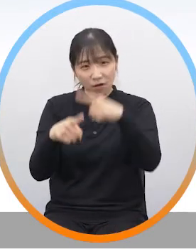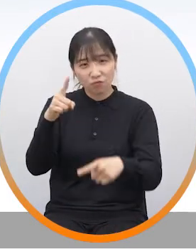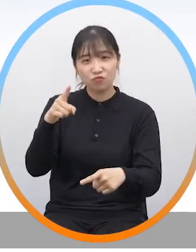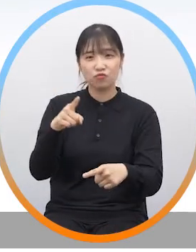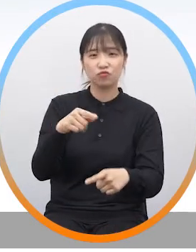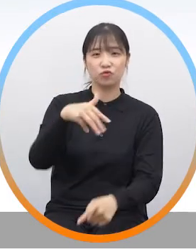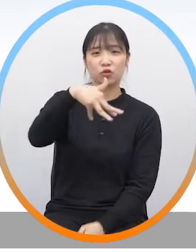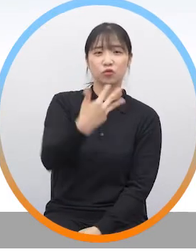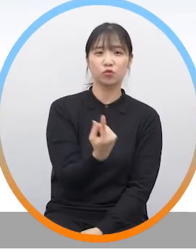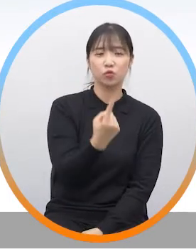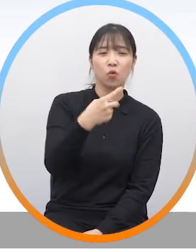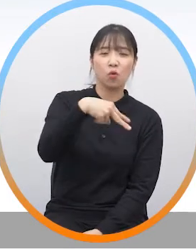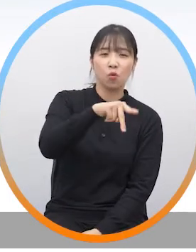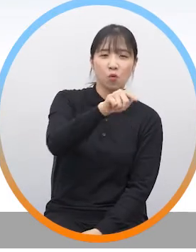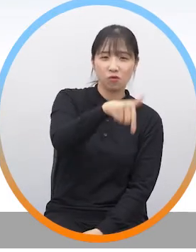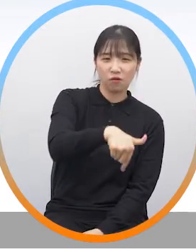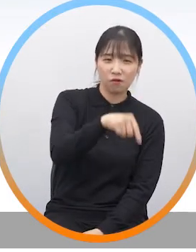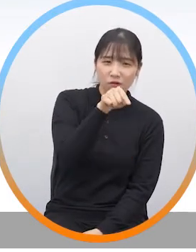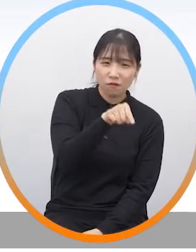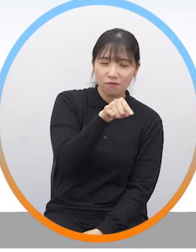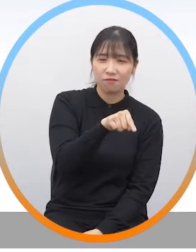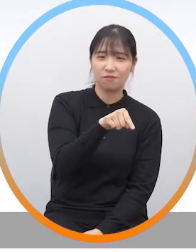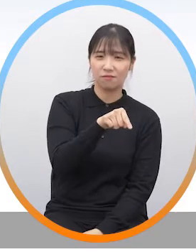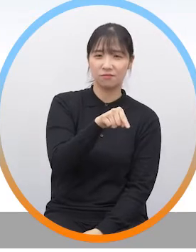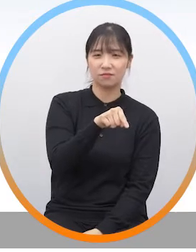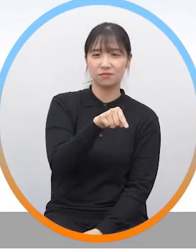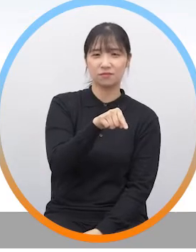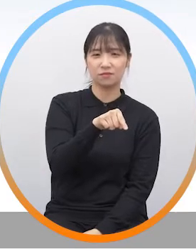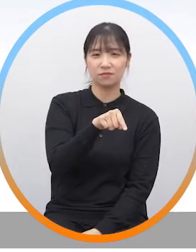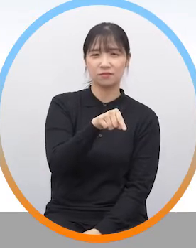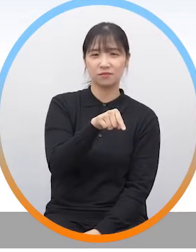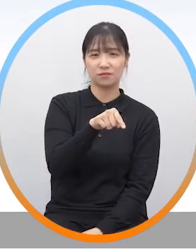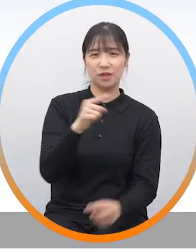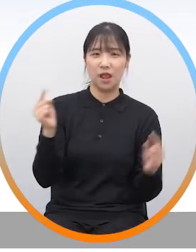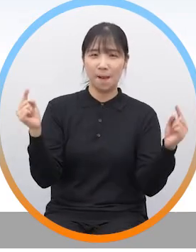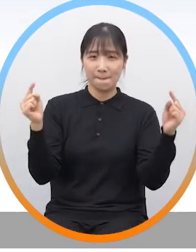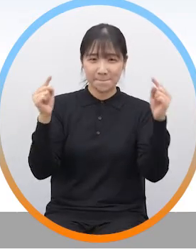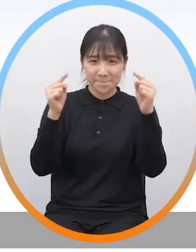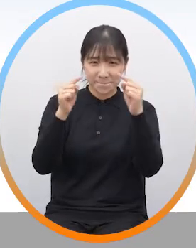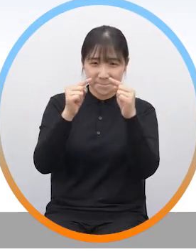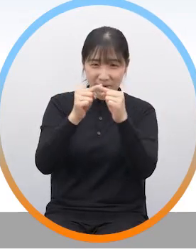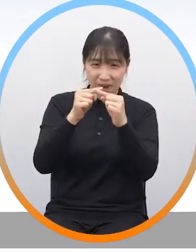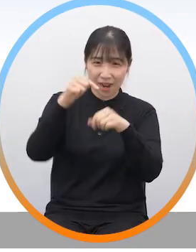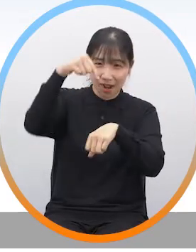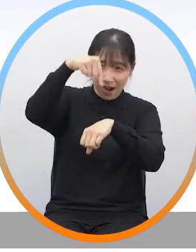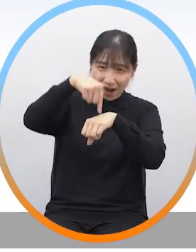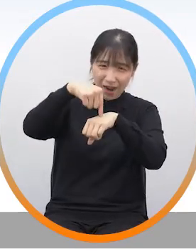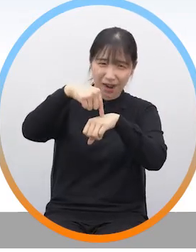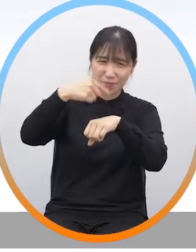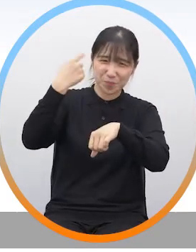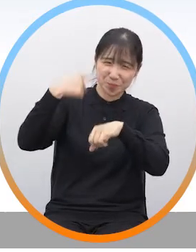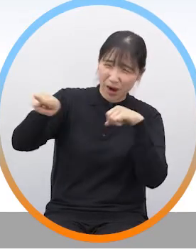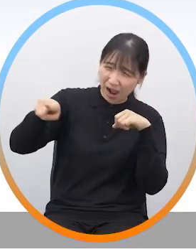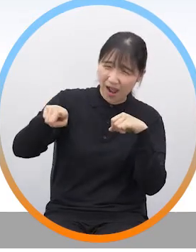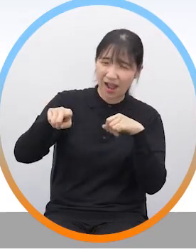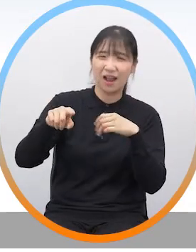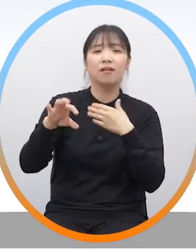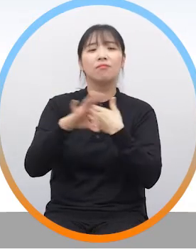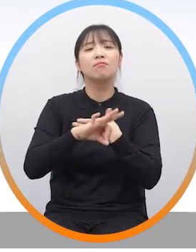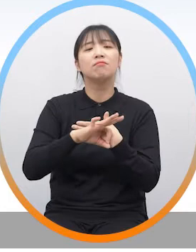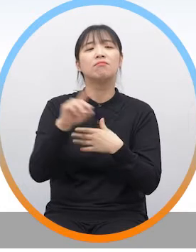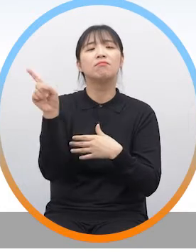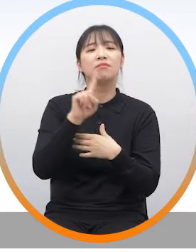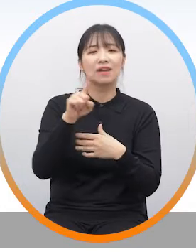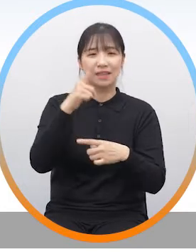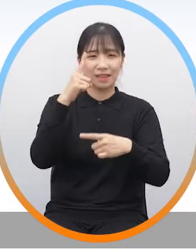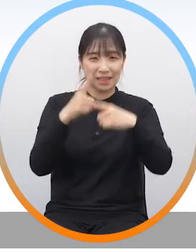나무와 그 다음에 그 초석이 만난 부분을 서로 잘 맞지 않으면